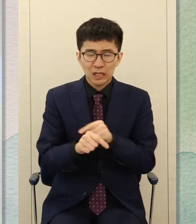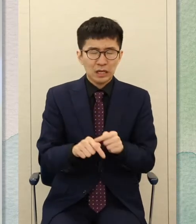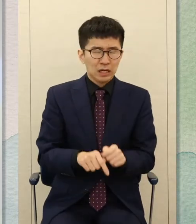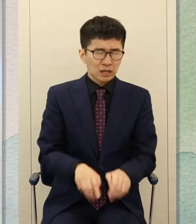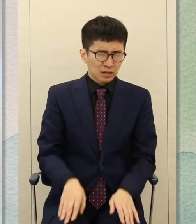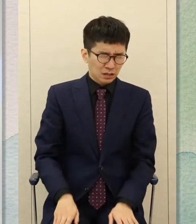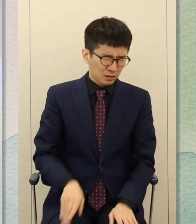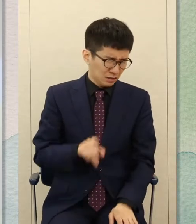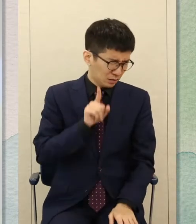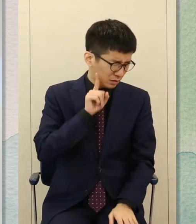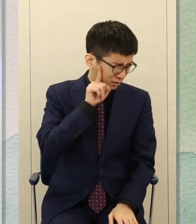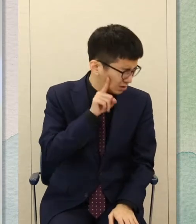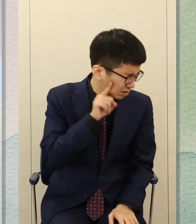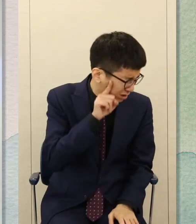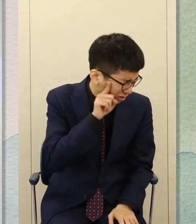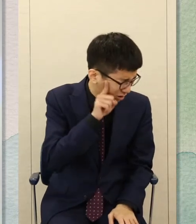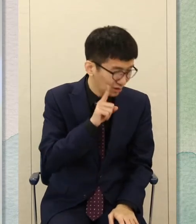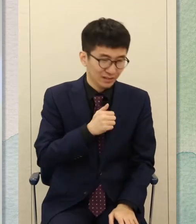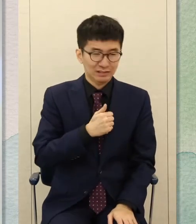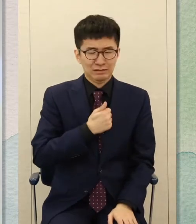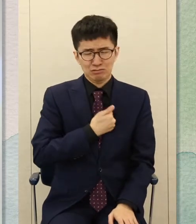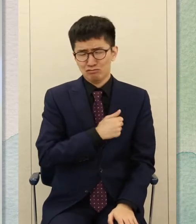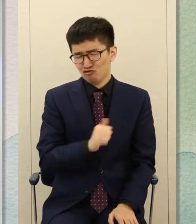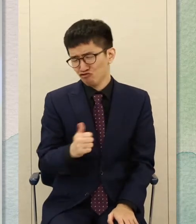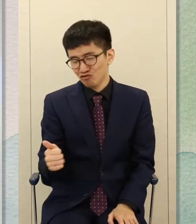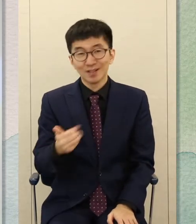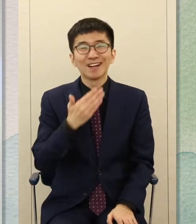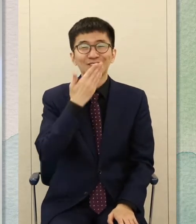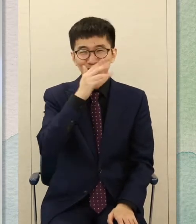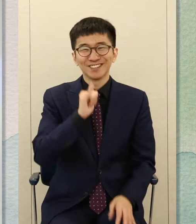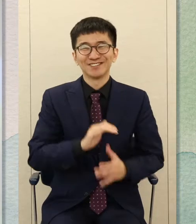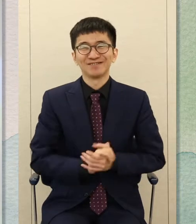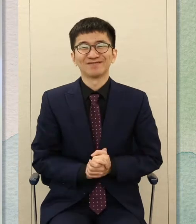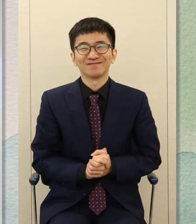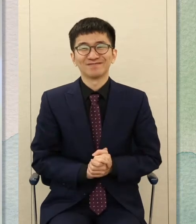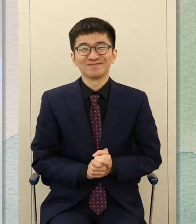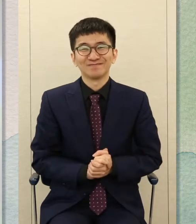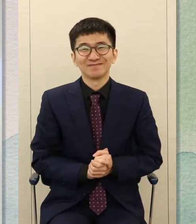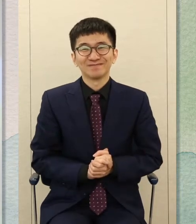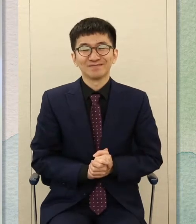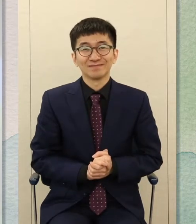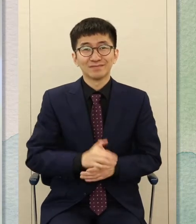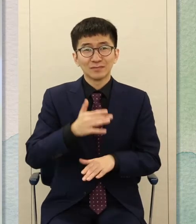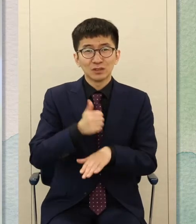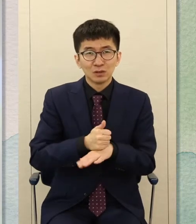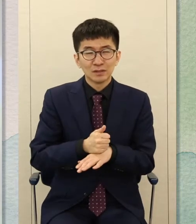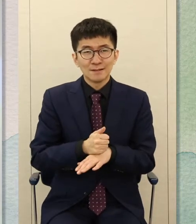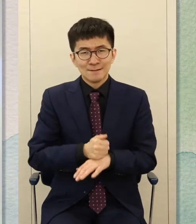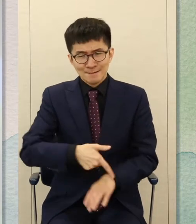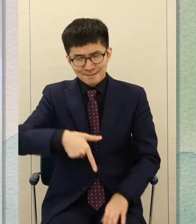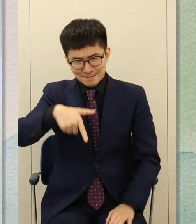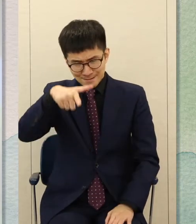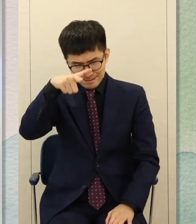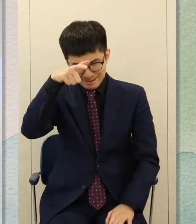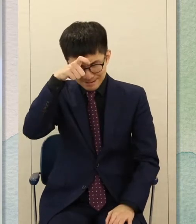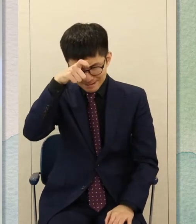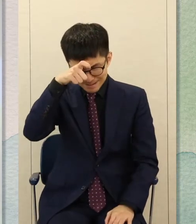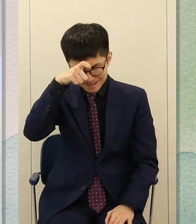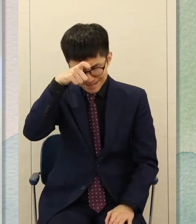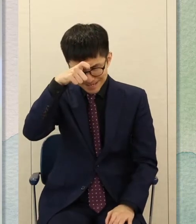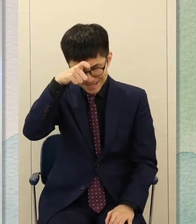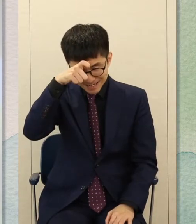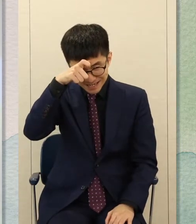이제 그때부터 엄청난 좌절감에 사로잡히거든요. 예, 그럴 때 이제 자기를 계속 우기게 되면 소위 꼰대가 되는